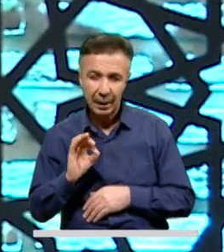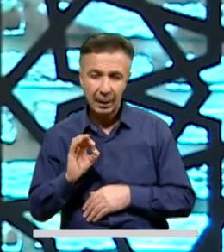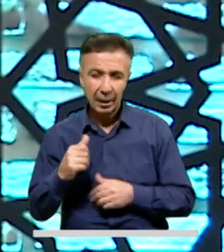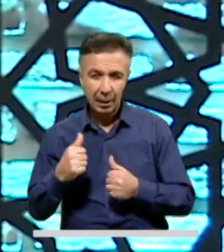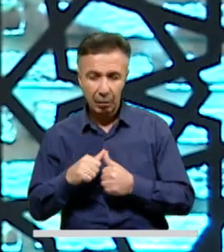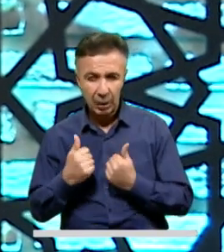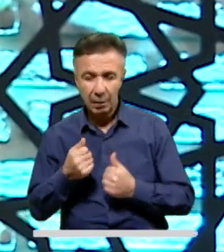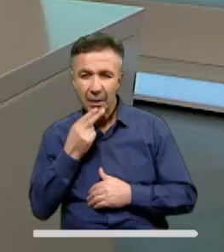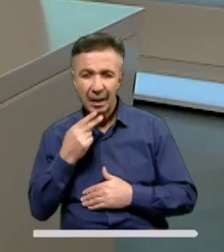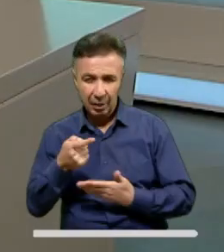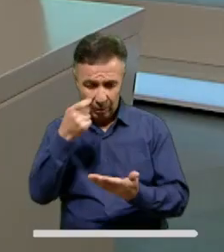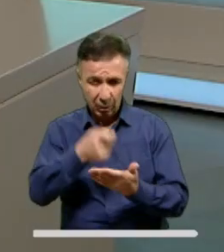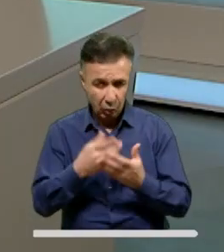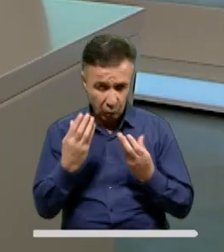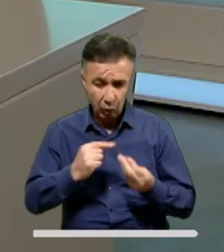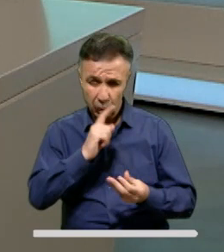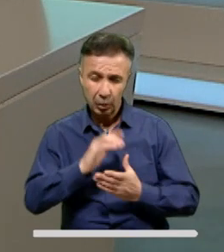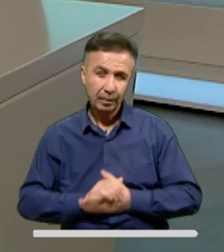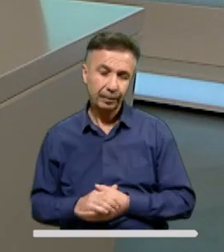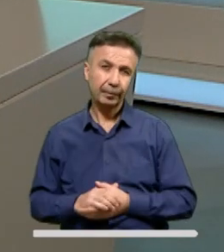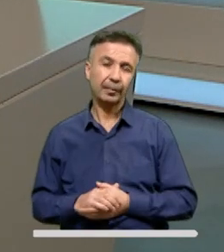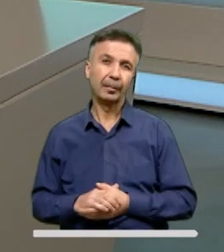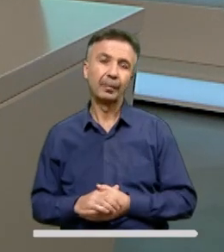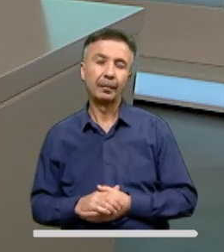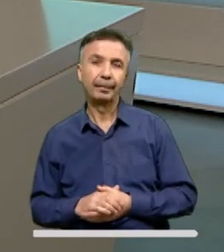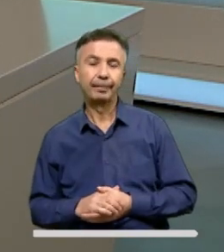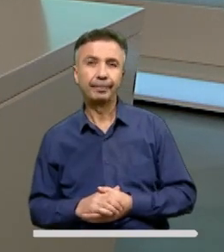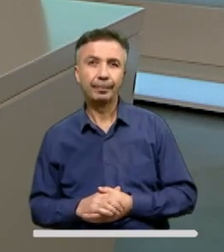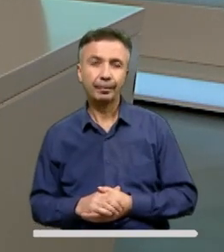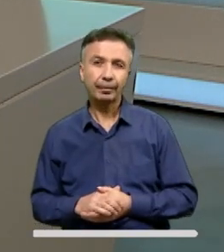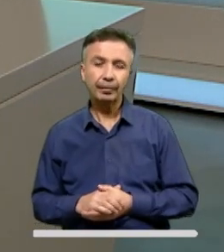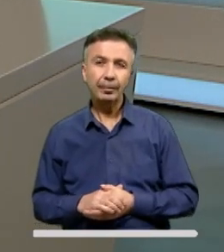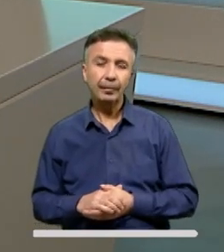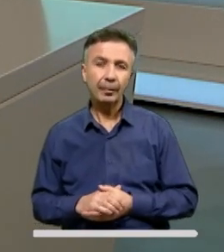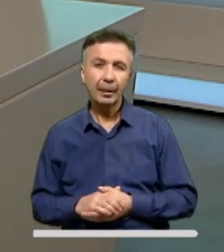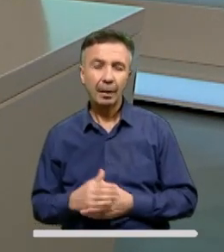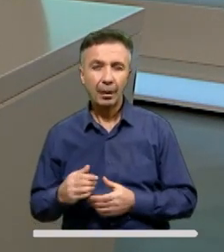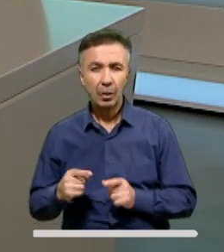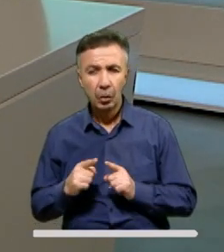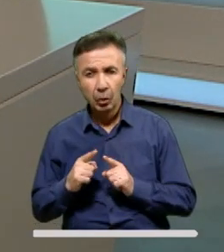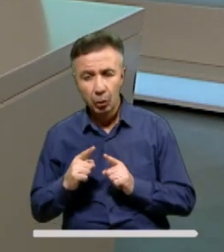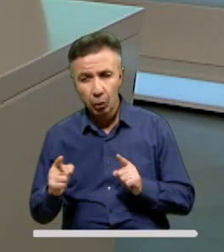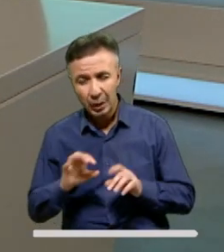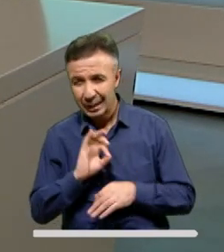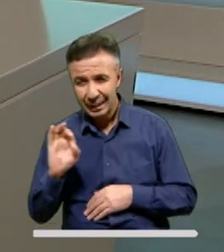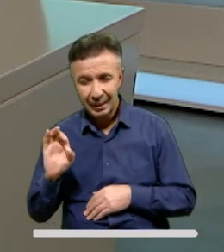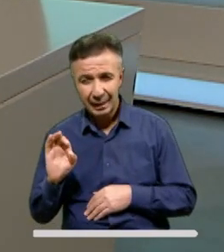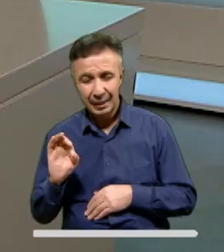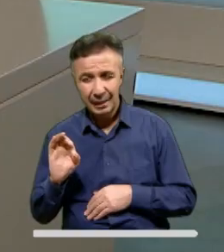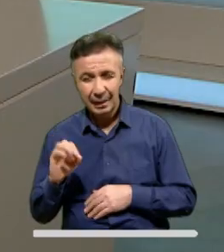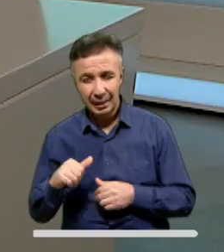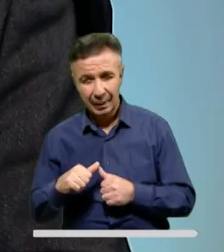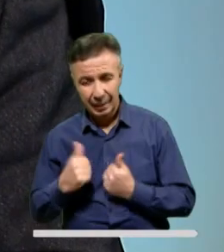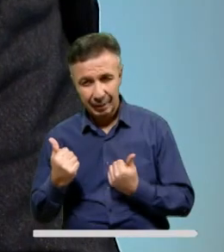Hayırlı akşamlar. İkinci sorudan başlayalım çünkü benim birleştirmek istediğim bir soru daha var. Tamam. Süresiz nafaka ile alakalı ne düşünür hocam? Din İşleri Kurulu.